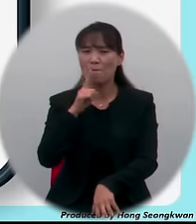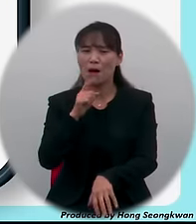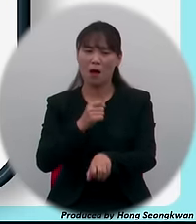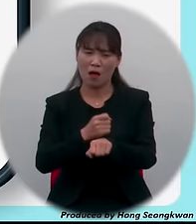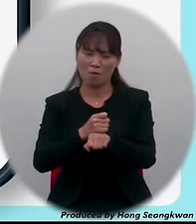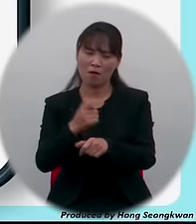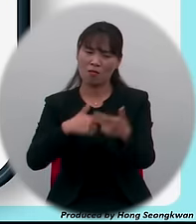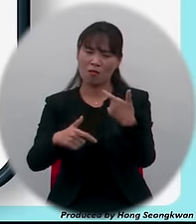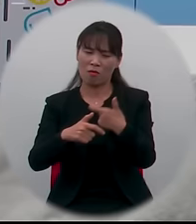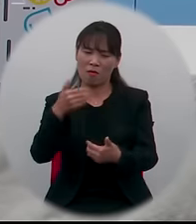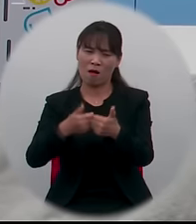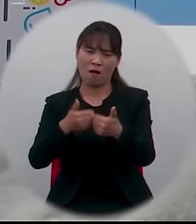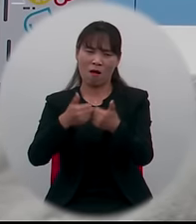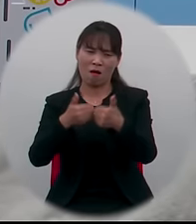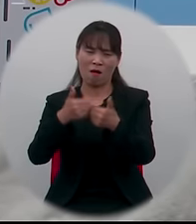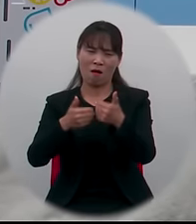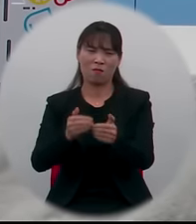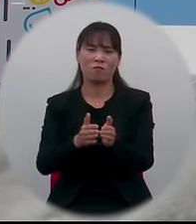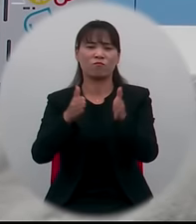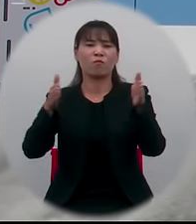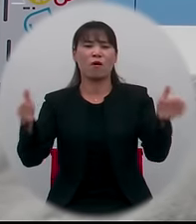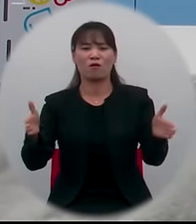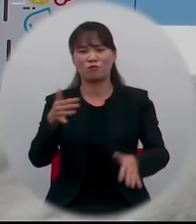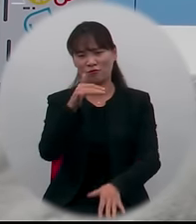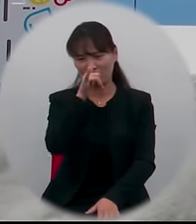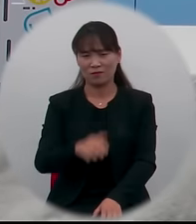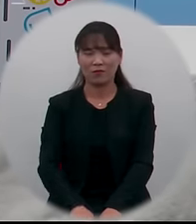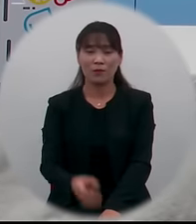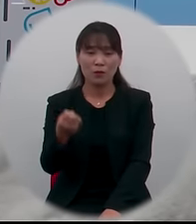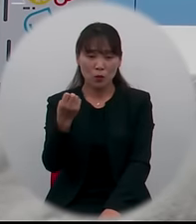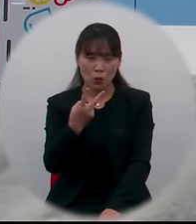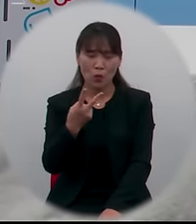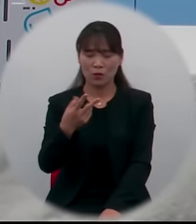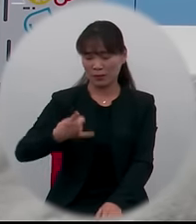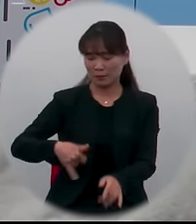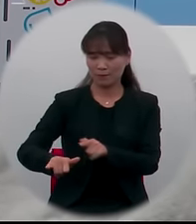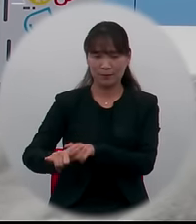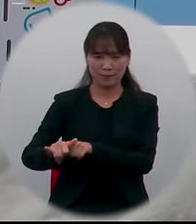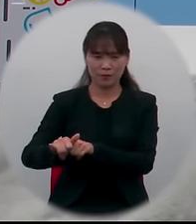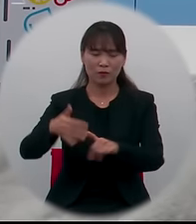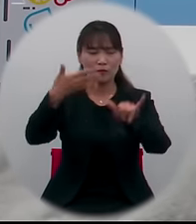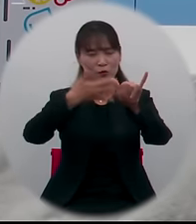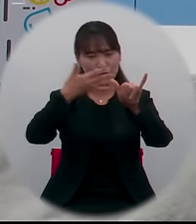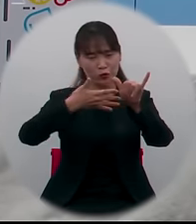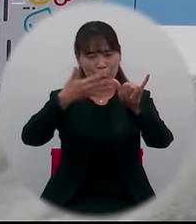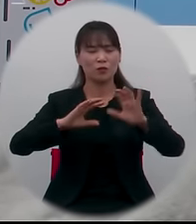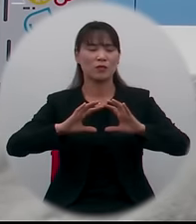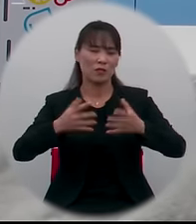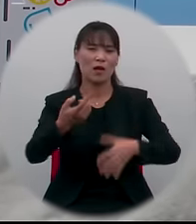좀 해보자라고 할 때 이것이 갈수록 높은 장벽으로 작용할 수밖에 없 겁니다 또한 더불어서이